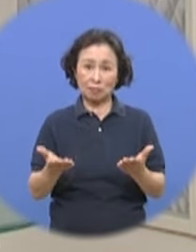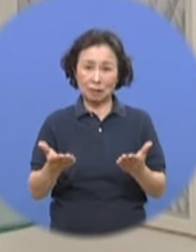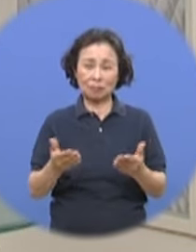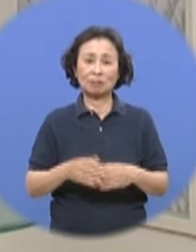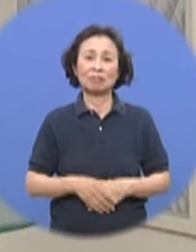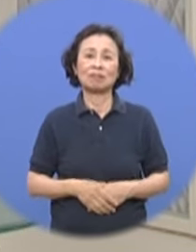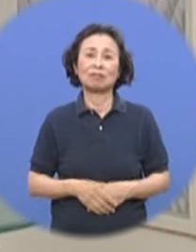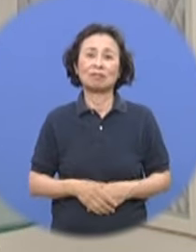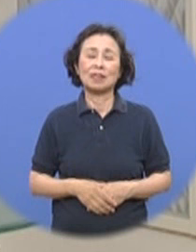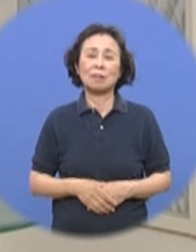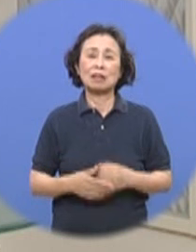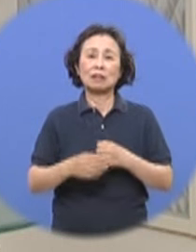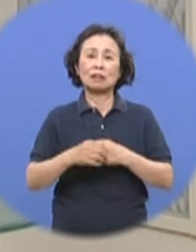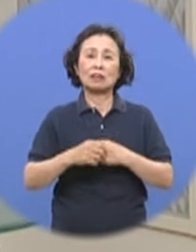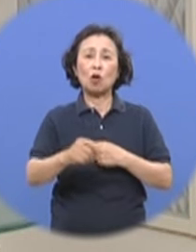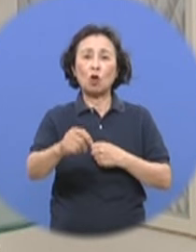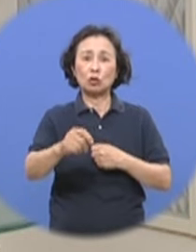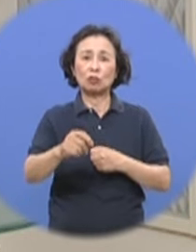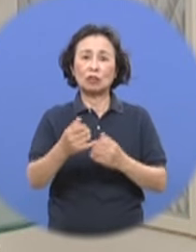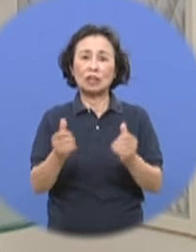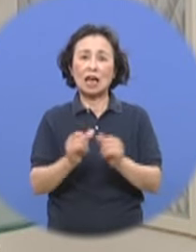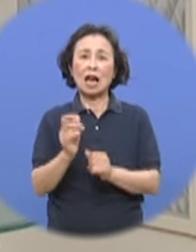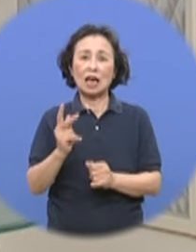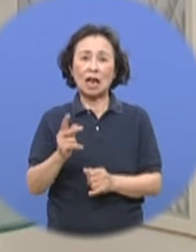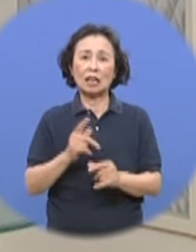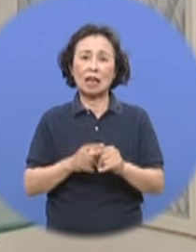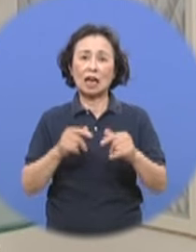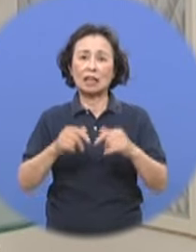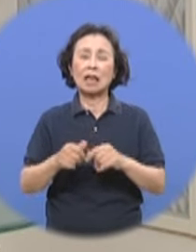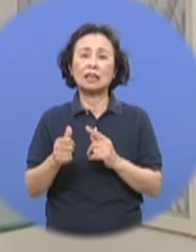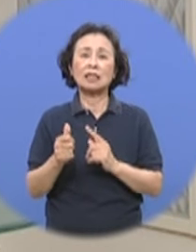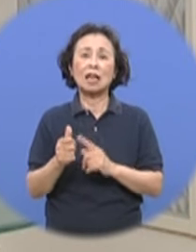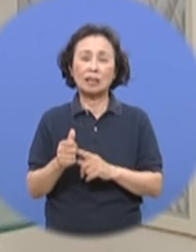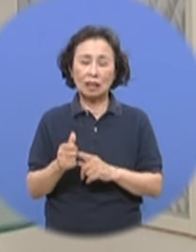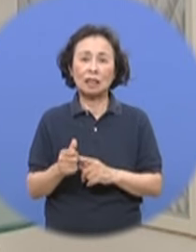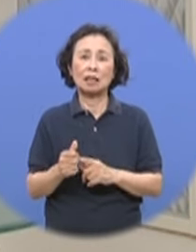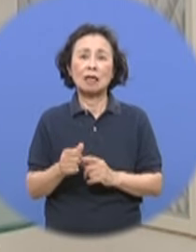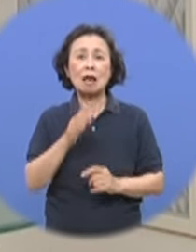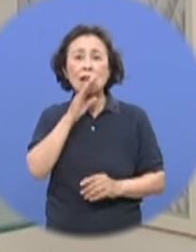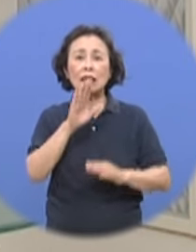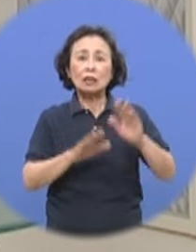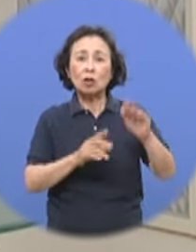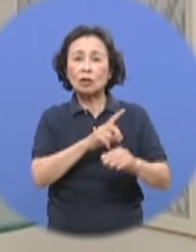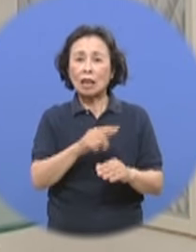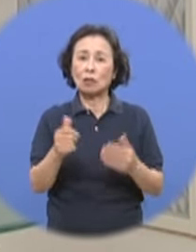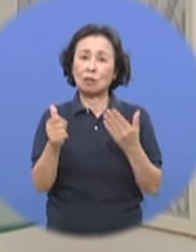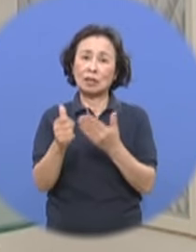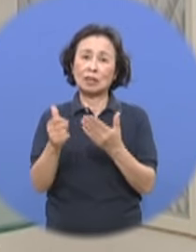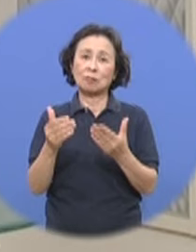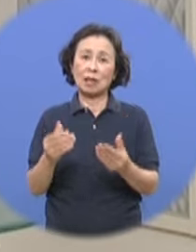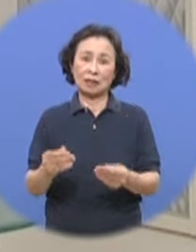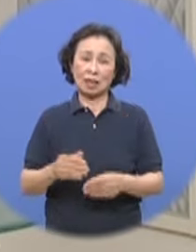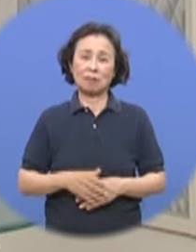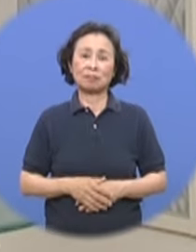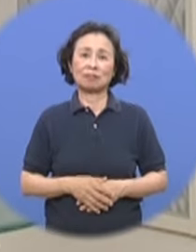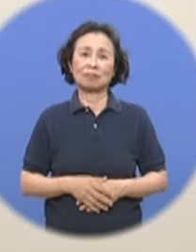ず長寿社会課の中谷さんに和歌山県の高齢化の現状などを聞きました。